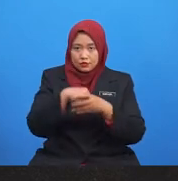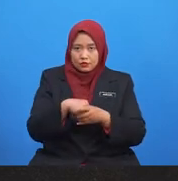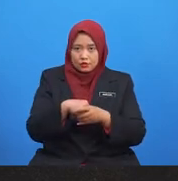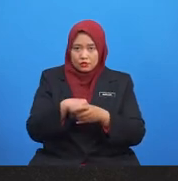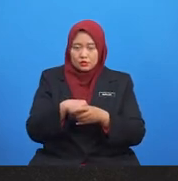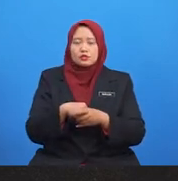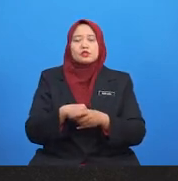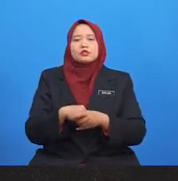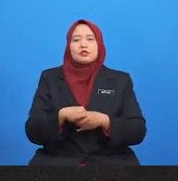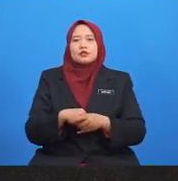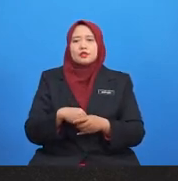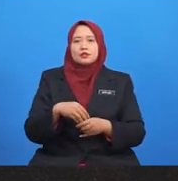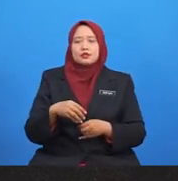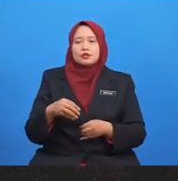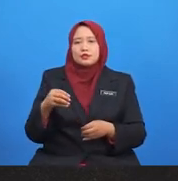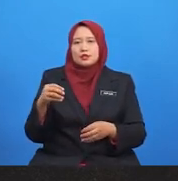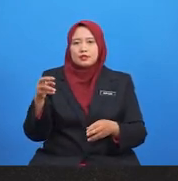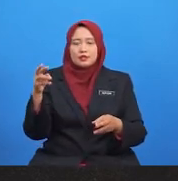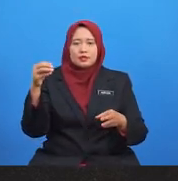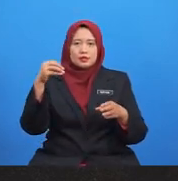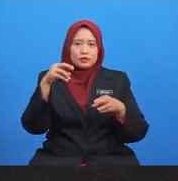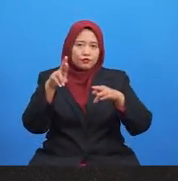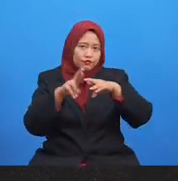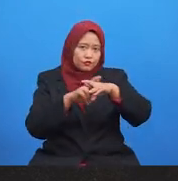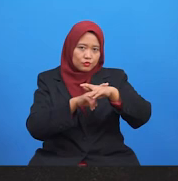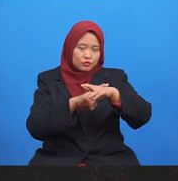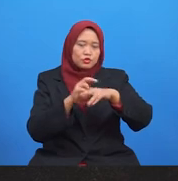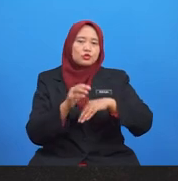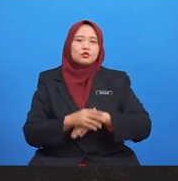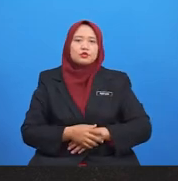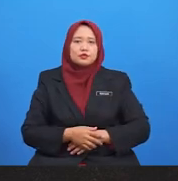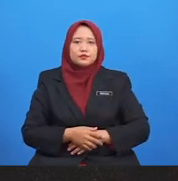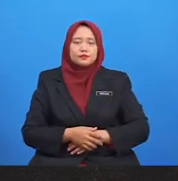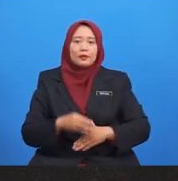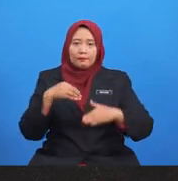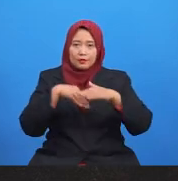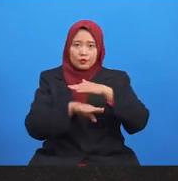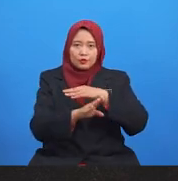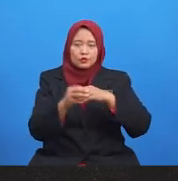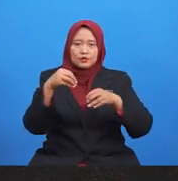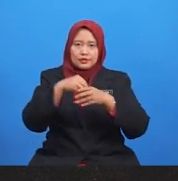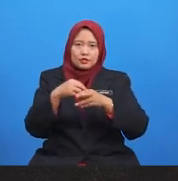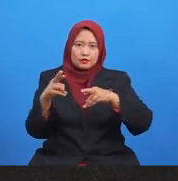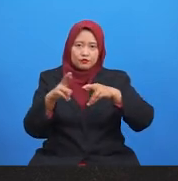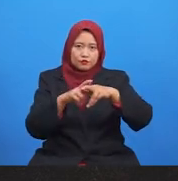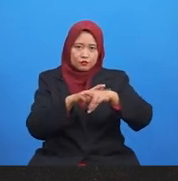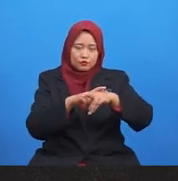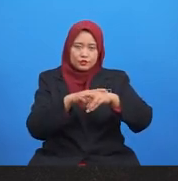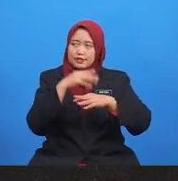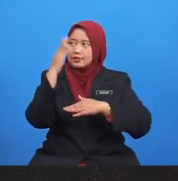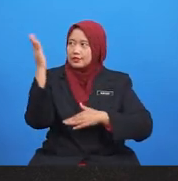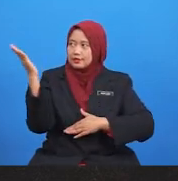ke dalam formula isi padu janaan. Kamiran pi y kuasa 2 bagi had 0 hingga